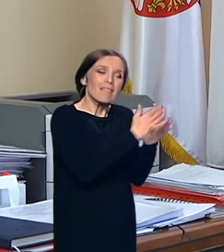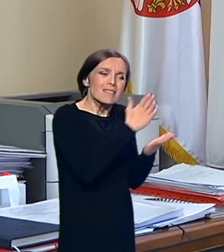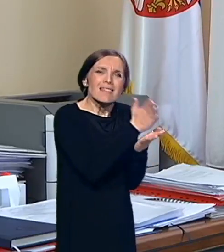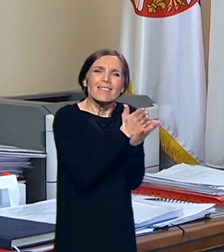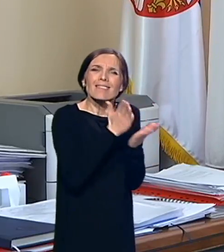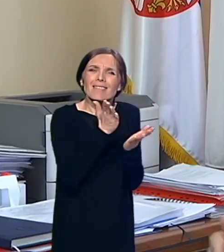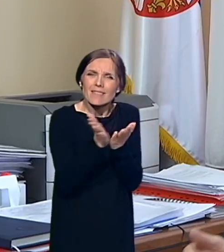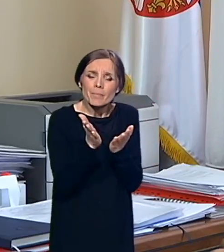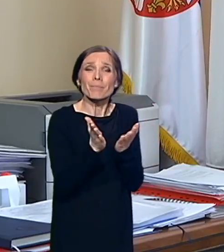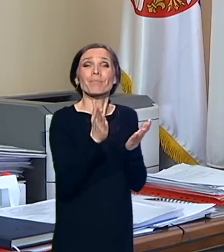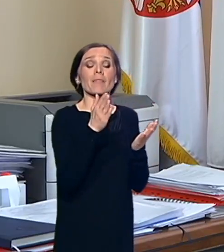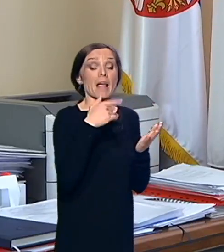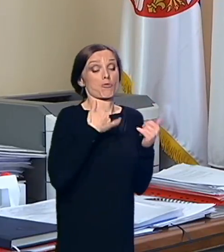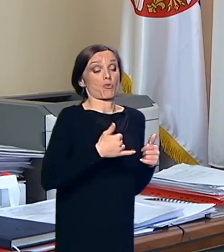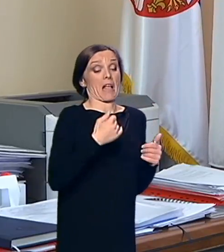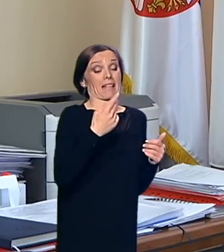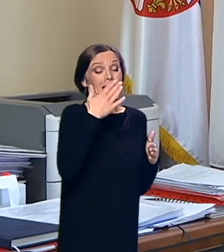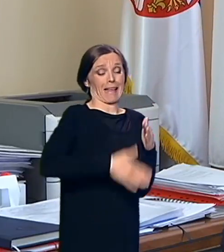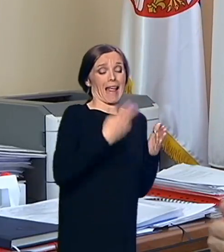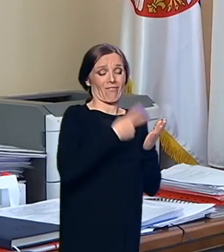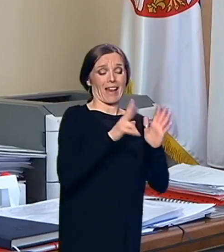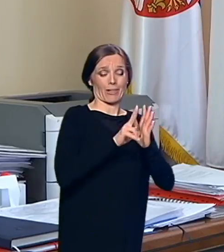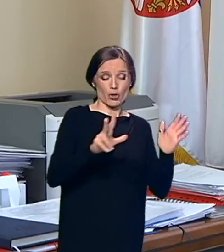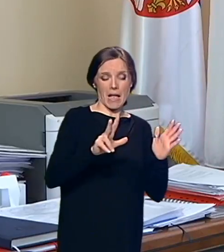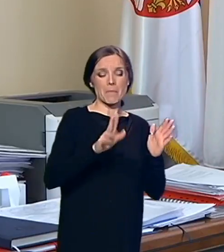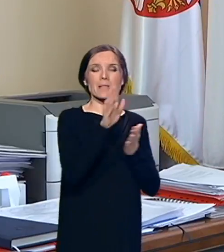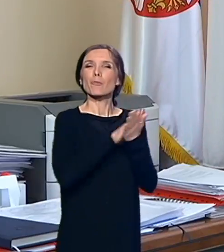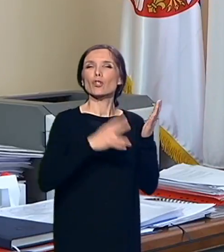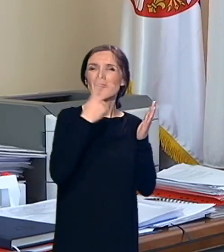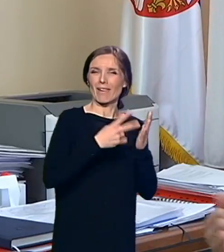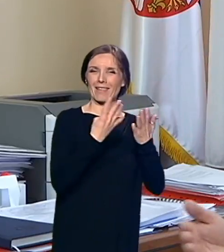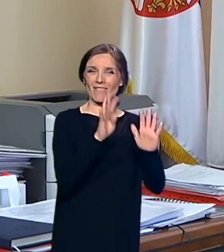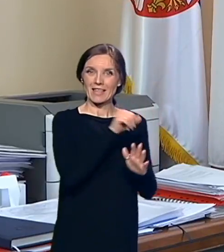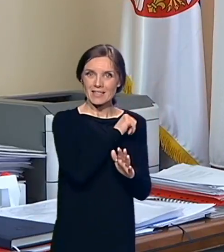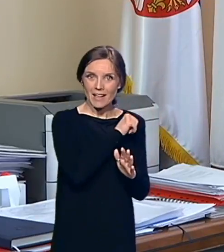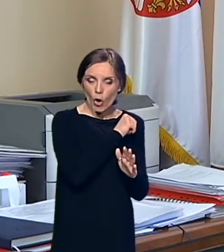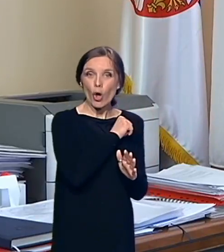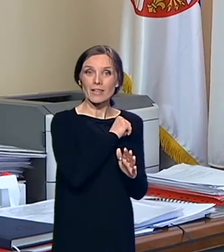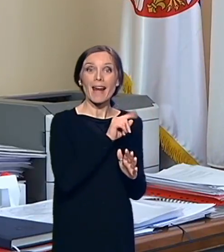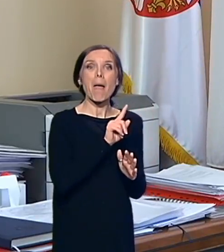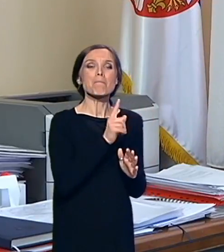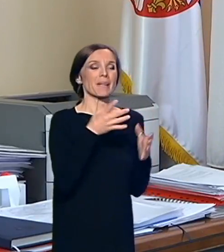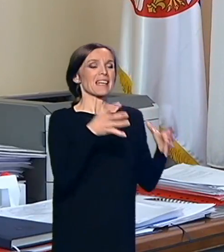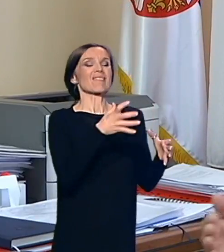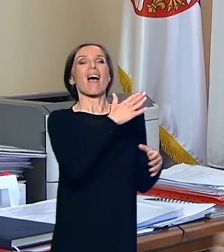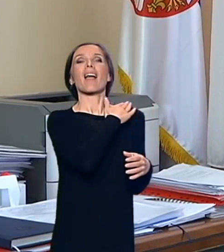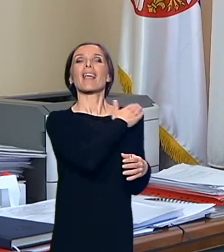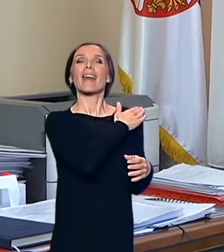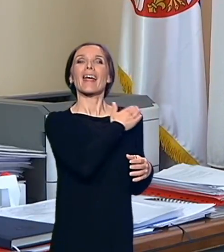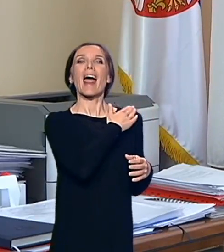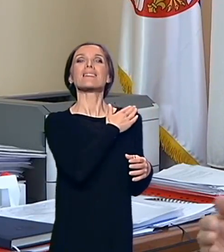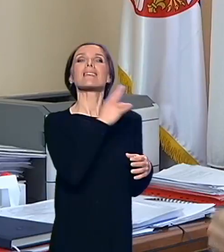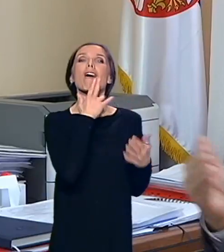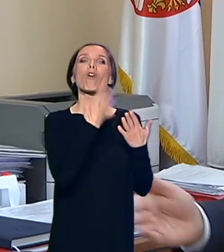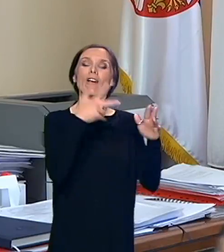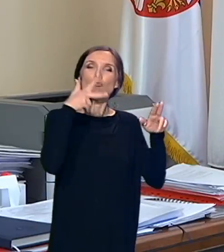godine, 2018. i početkom sledeće godine dobiti prvu generaciju specijalista koji su završili